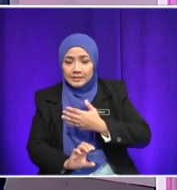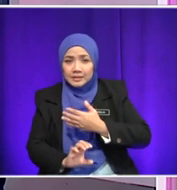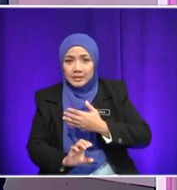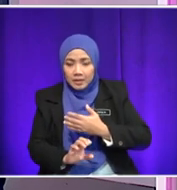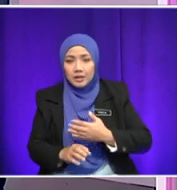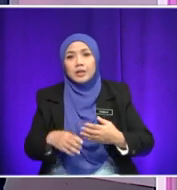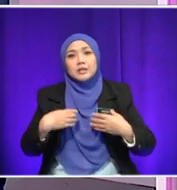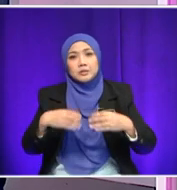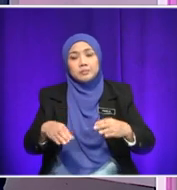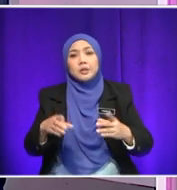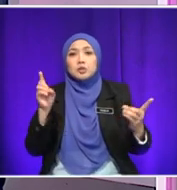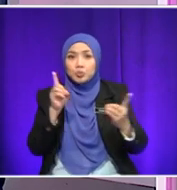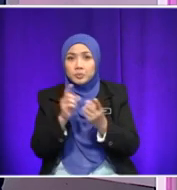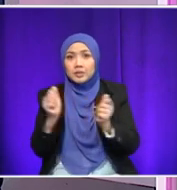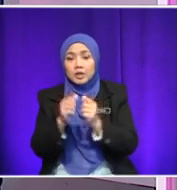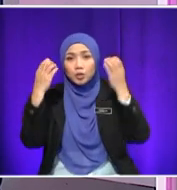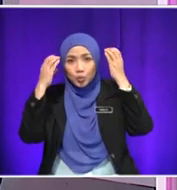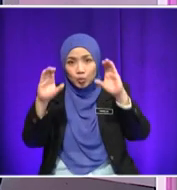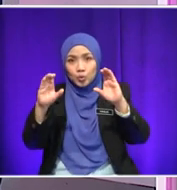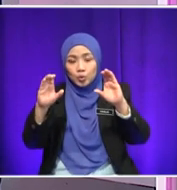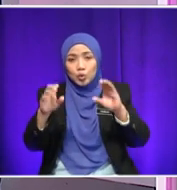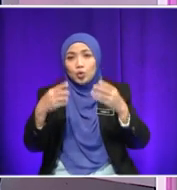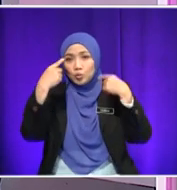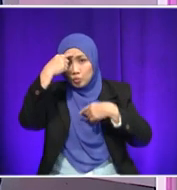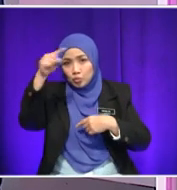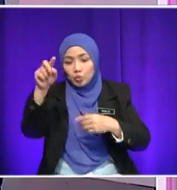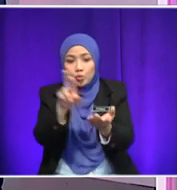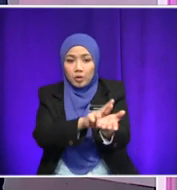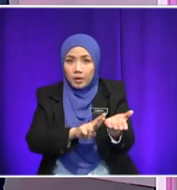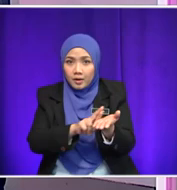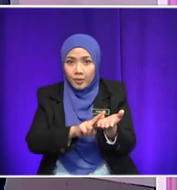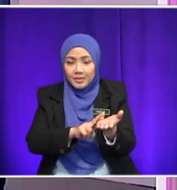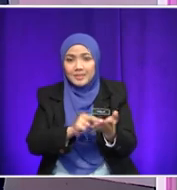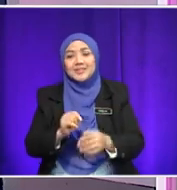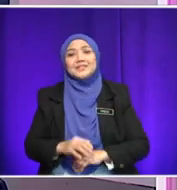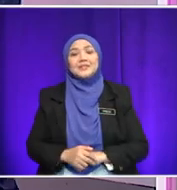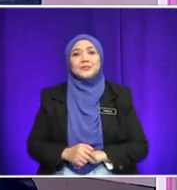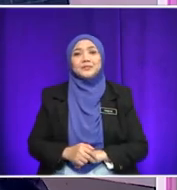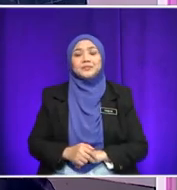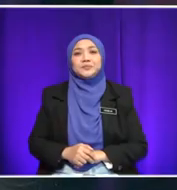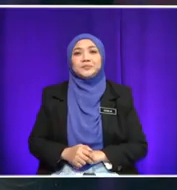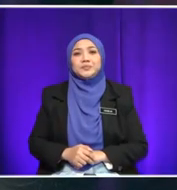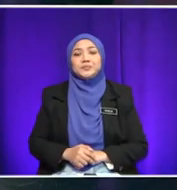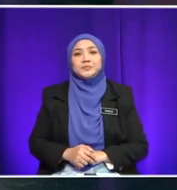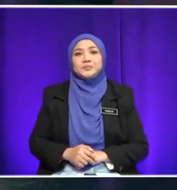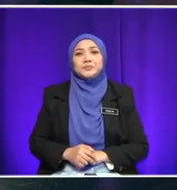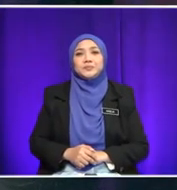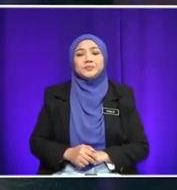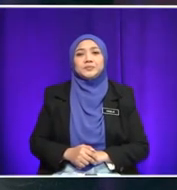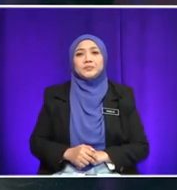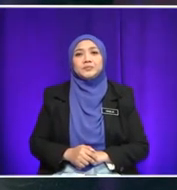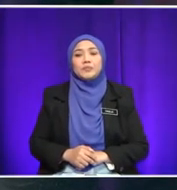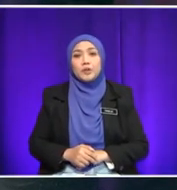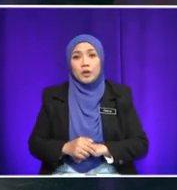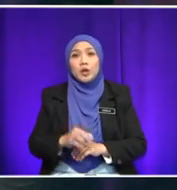guru yang berada di bengkel Anda untuk membuat perawatan apa rawatan cemas yang ada seterusnya gua